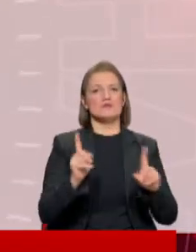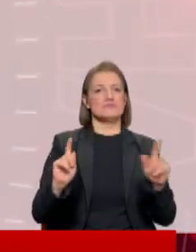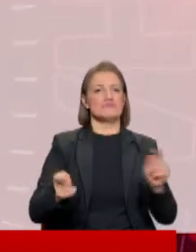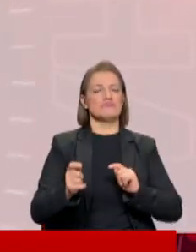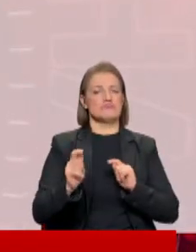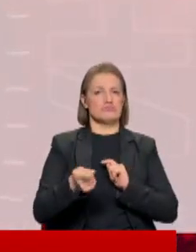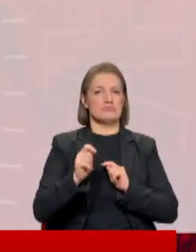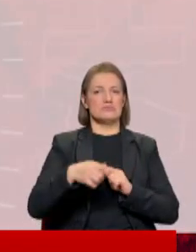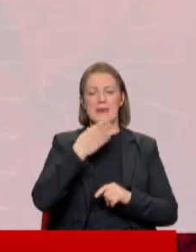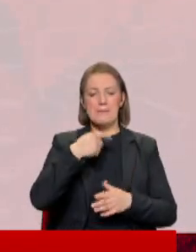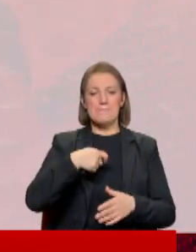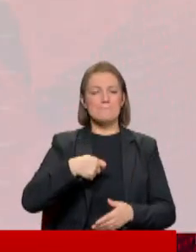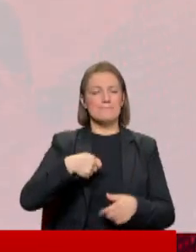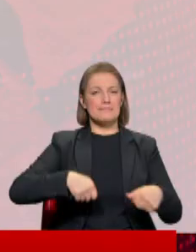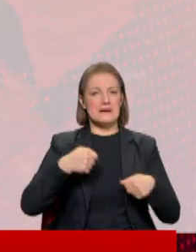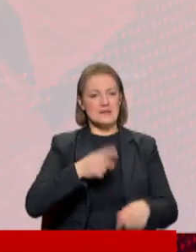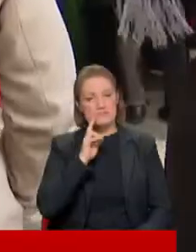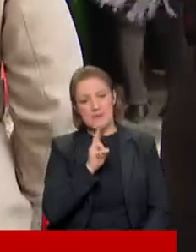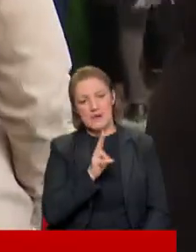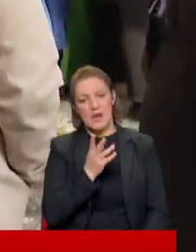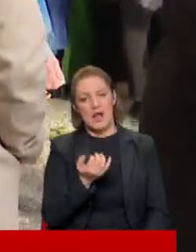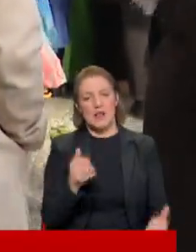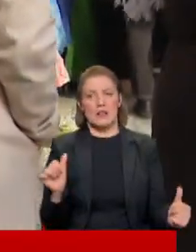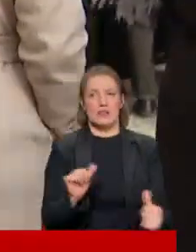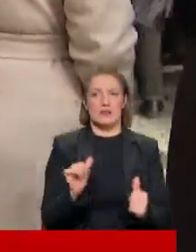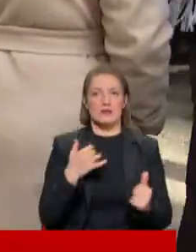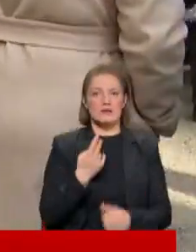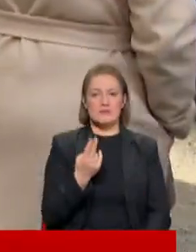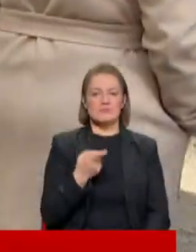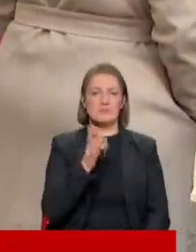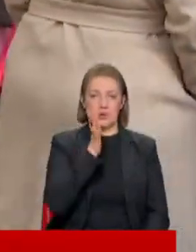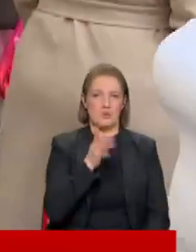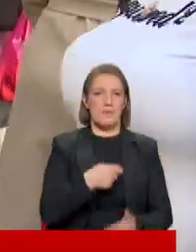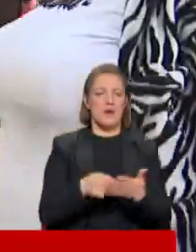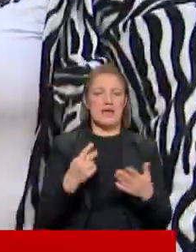arasında emekli pazardan boynu bükük ayrılıyor. Hani aldım 7,5 milyar